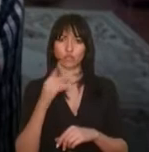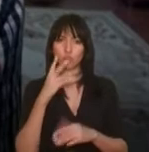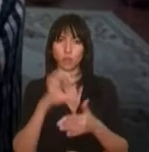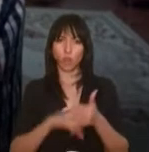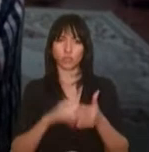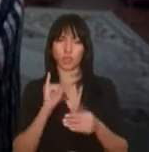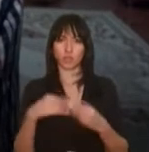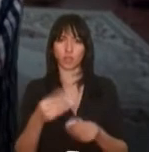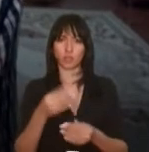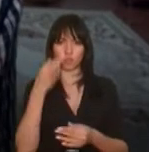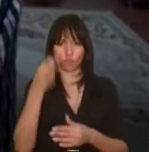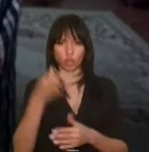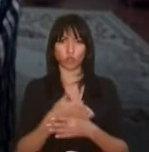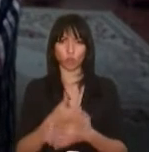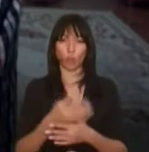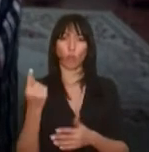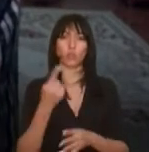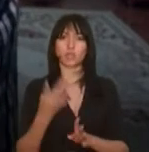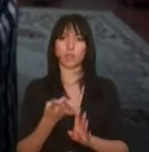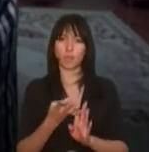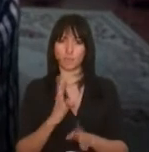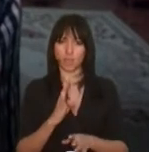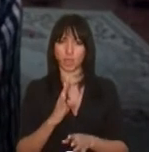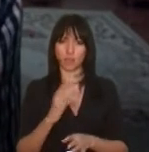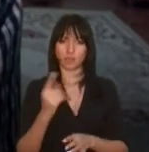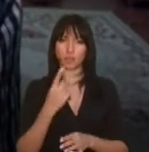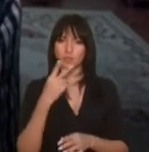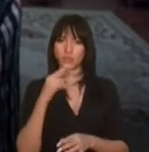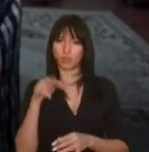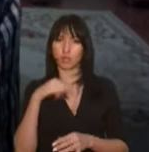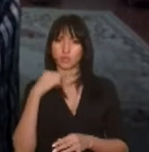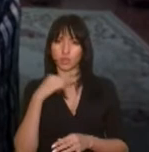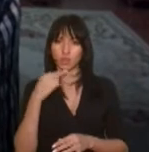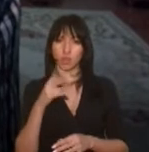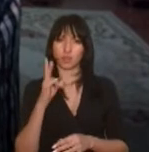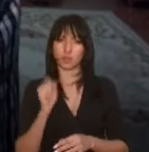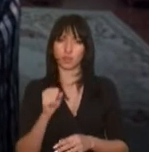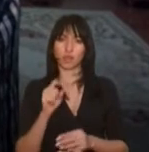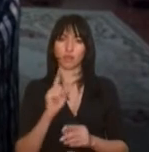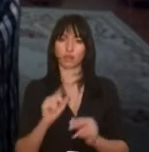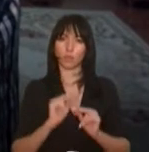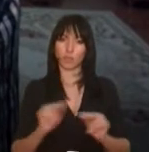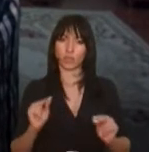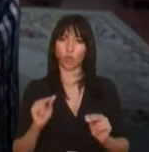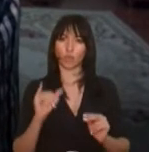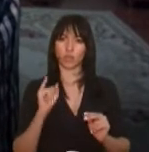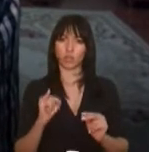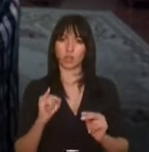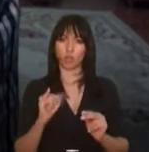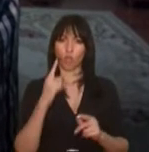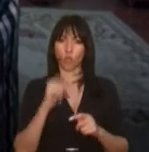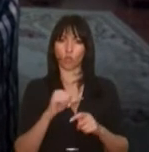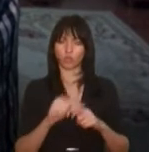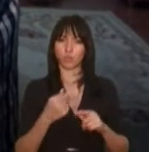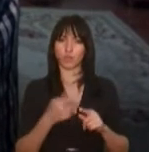вчасно? Насамперед, увагу повинен звертати і викладач, педагог, і особливо це